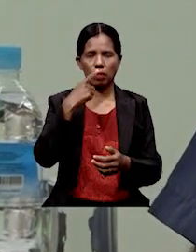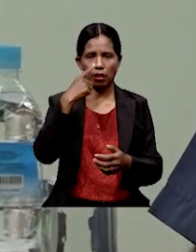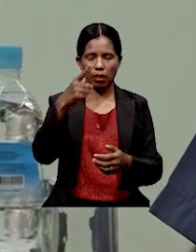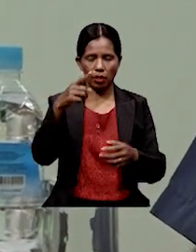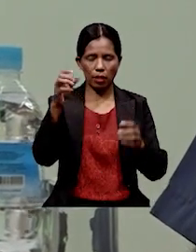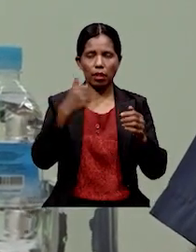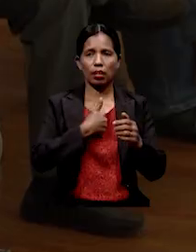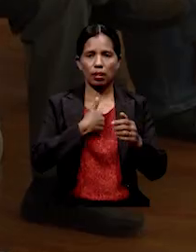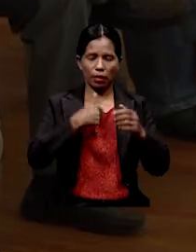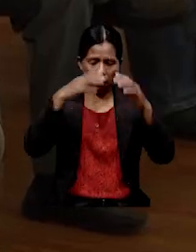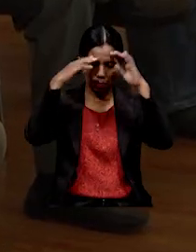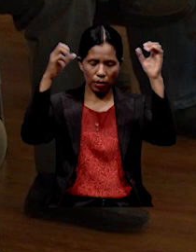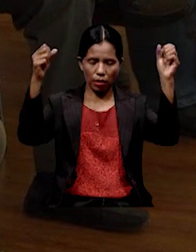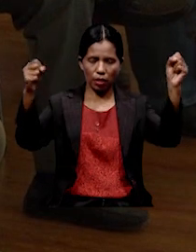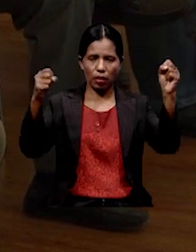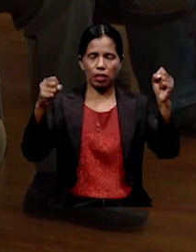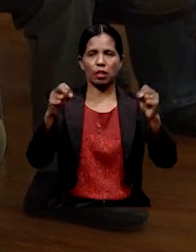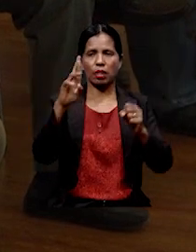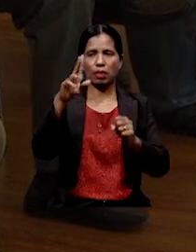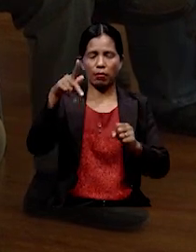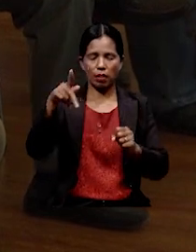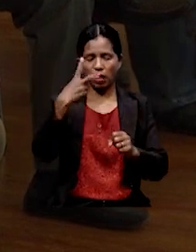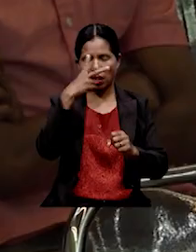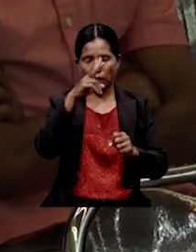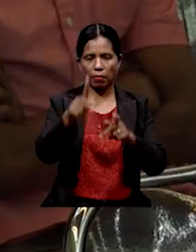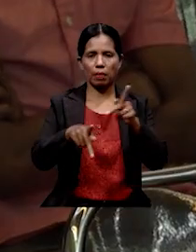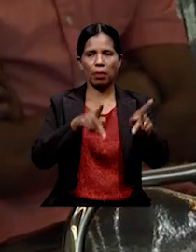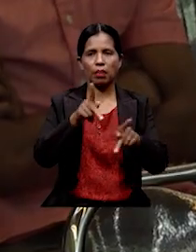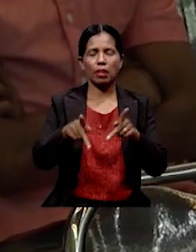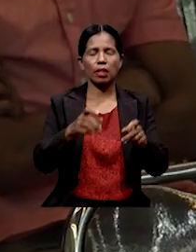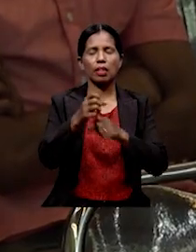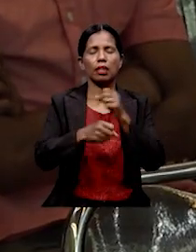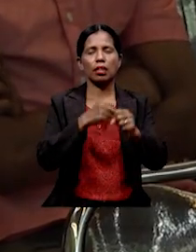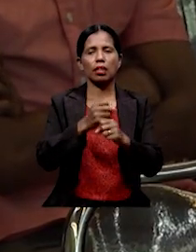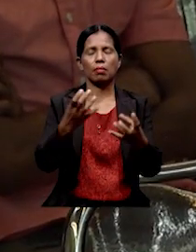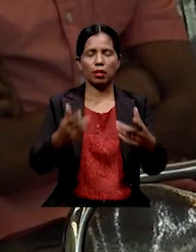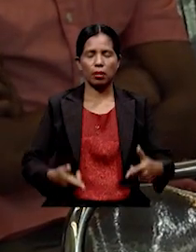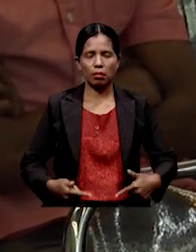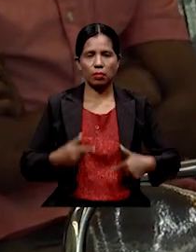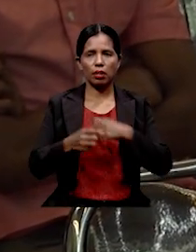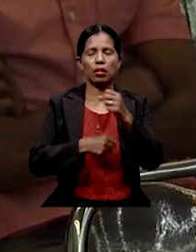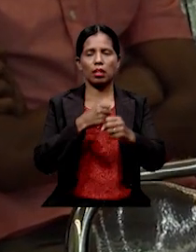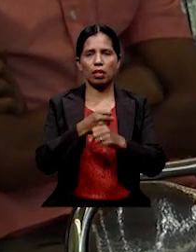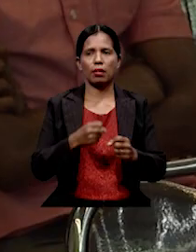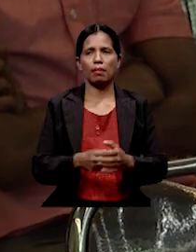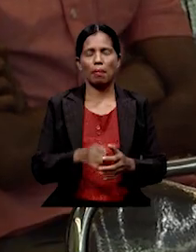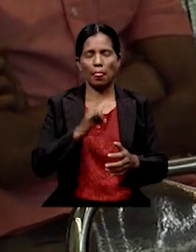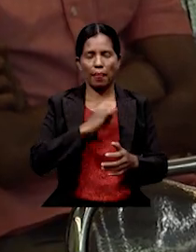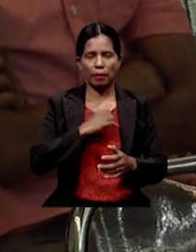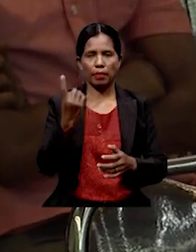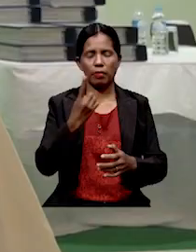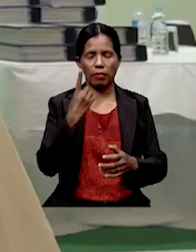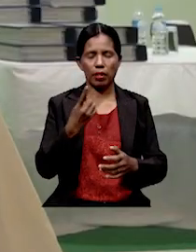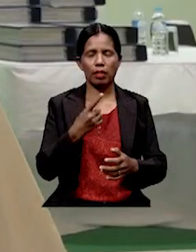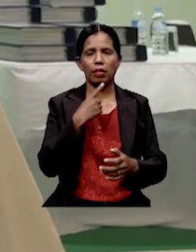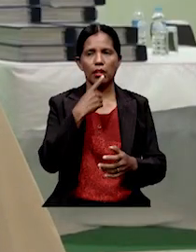Lobato akar kandidataan ba Presiden Republika tambah re ba kondisang povu nebe tinan barak semoris ia terus nelaran. Ebe hau sempre dehan kata hau apoia